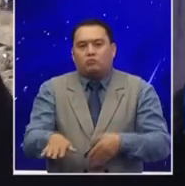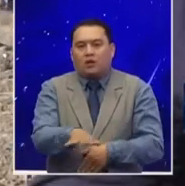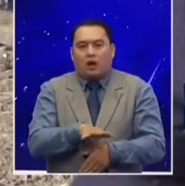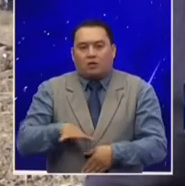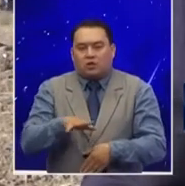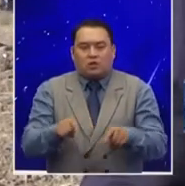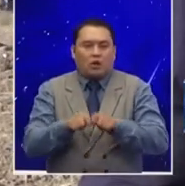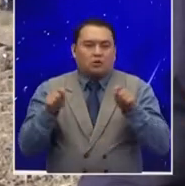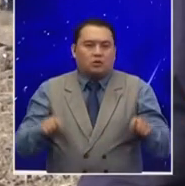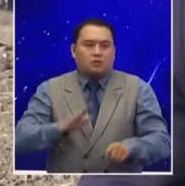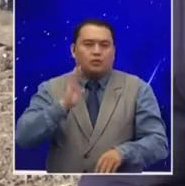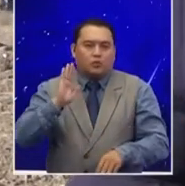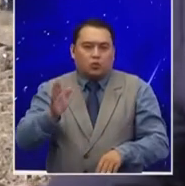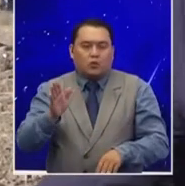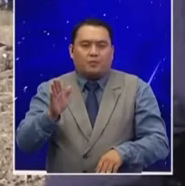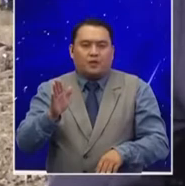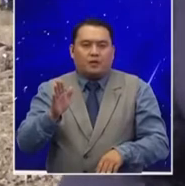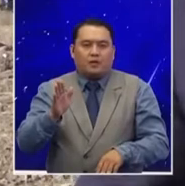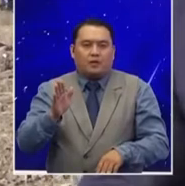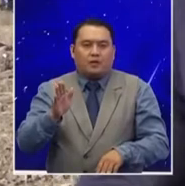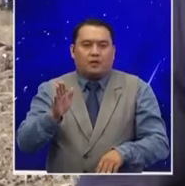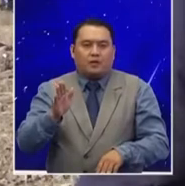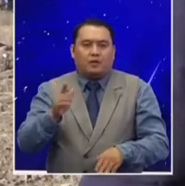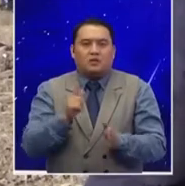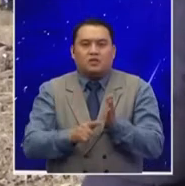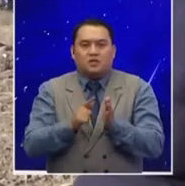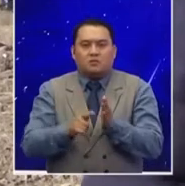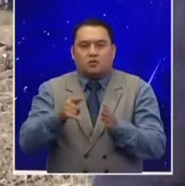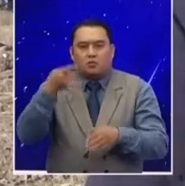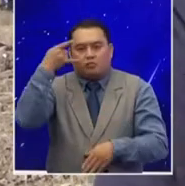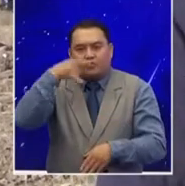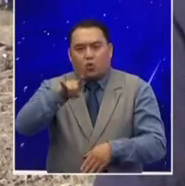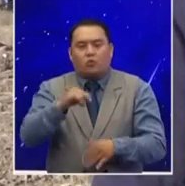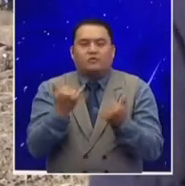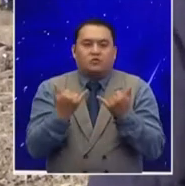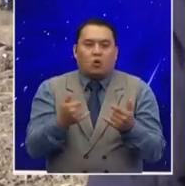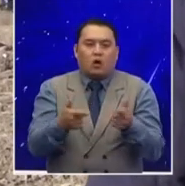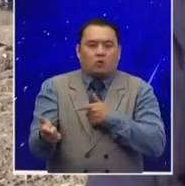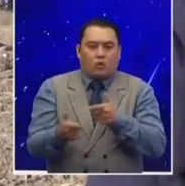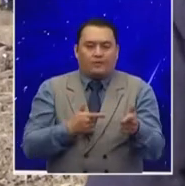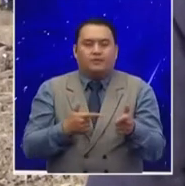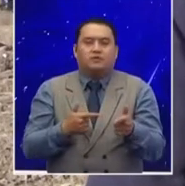там на откорм площадке 70 голов быков. На сегодня уже